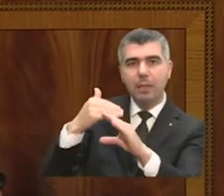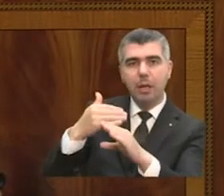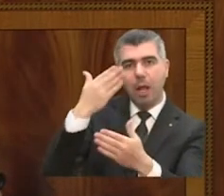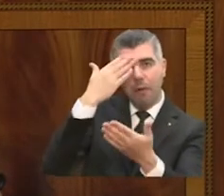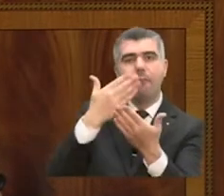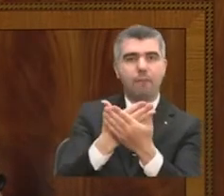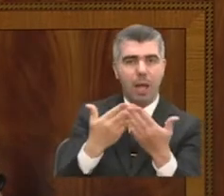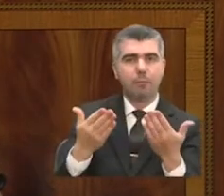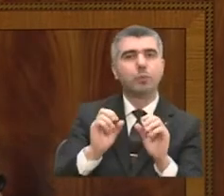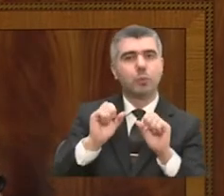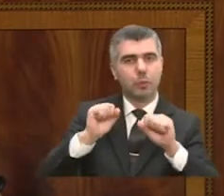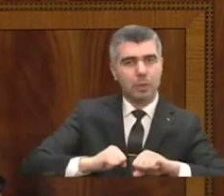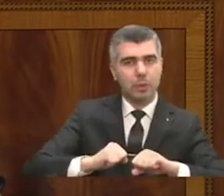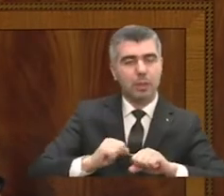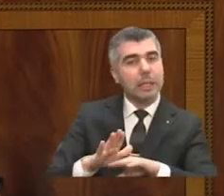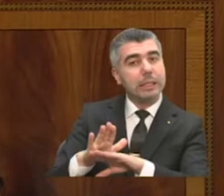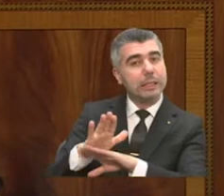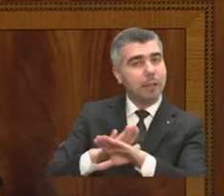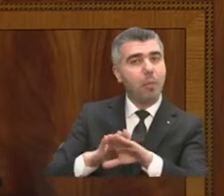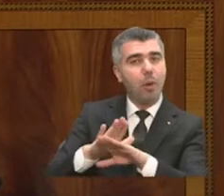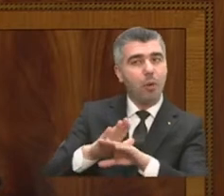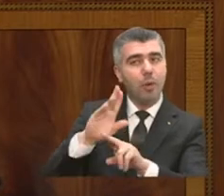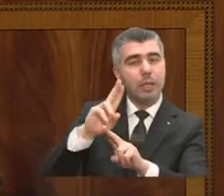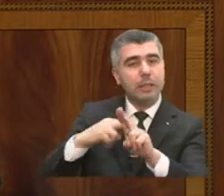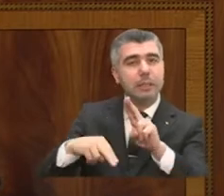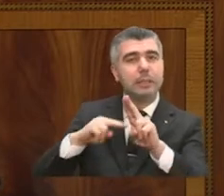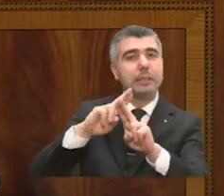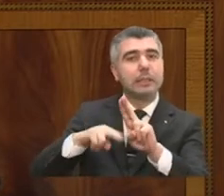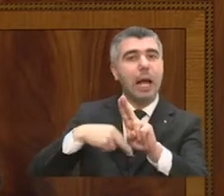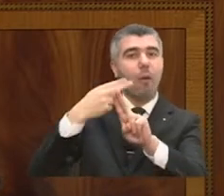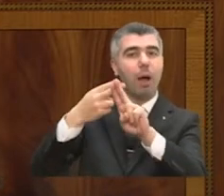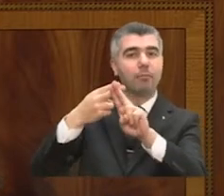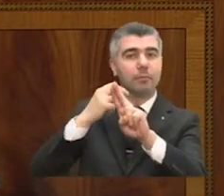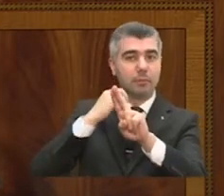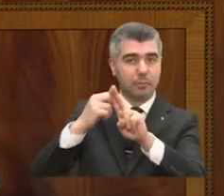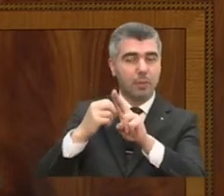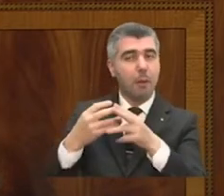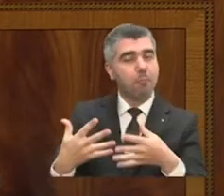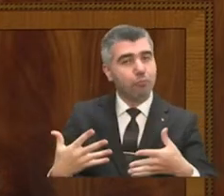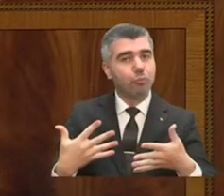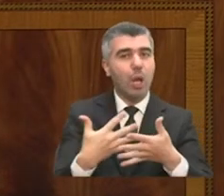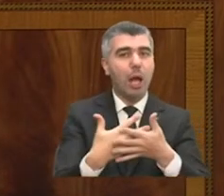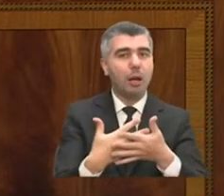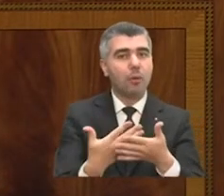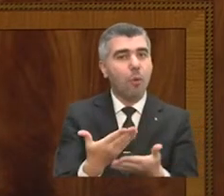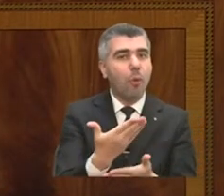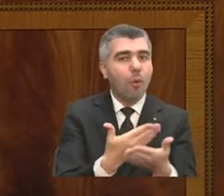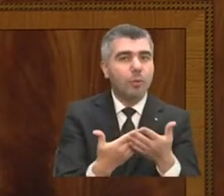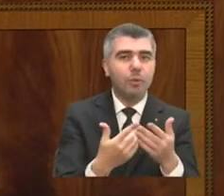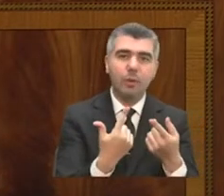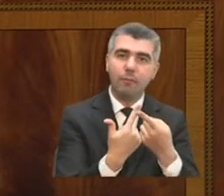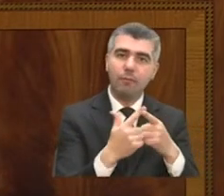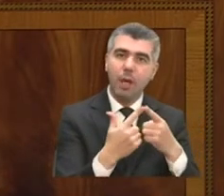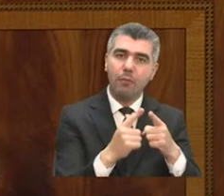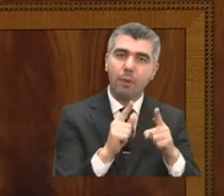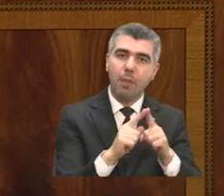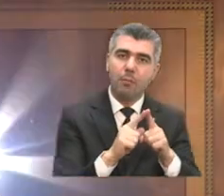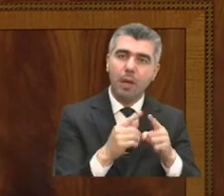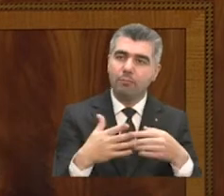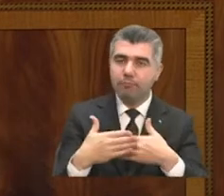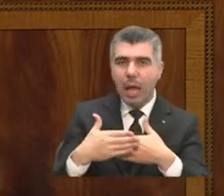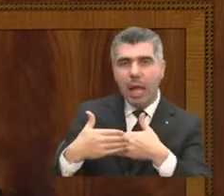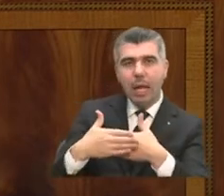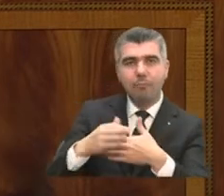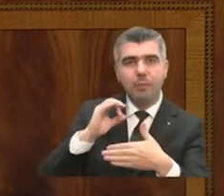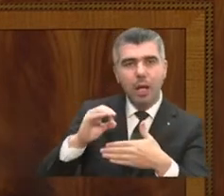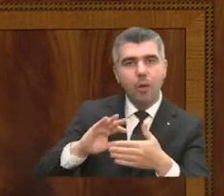Donc nous vous disons que votre message est arrivé, mais permettez-nous d'avoir le droit de vous répondre sur